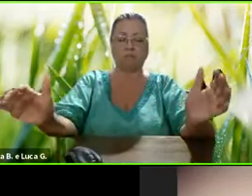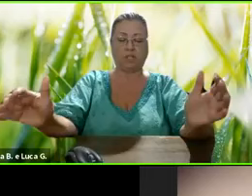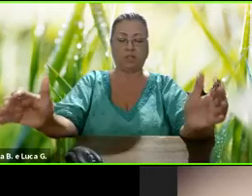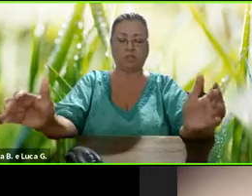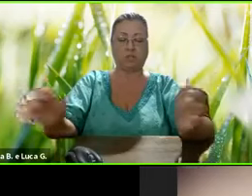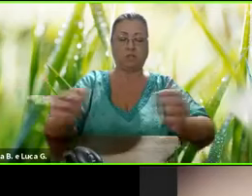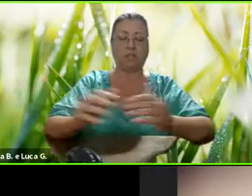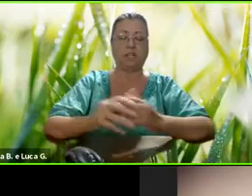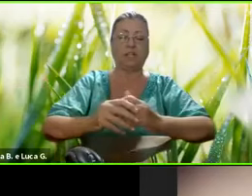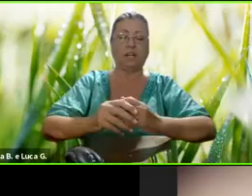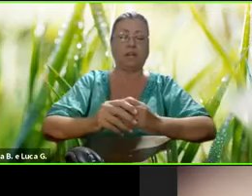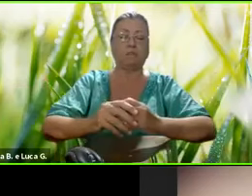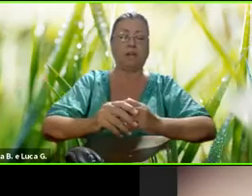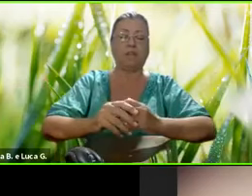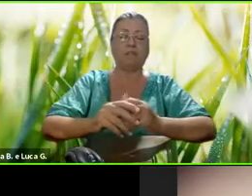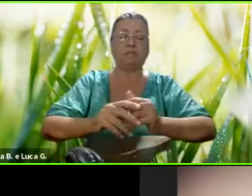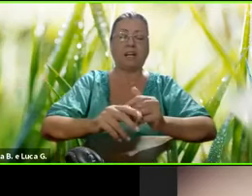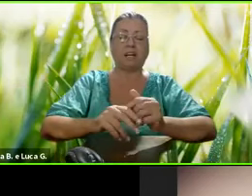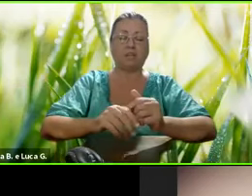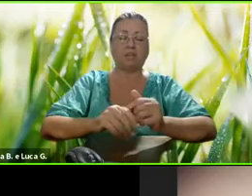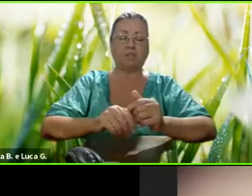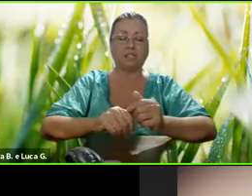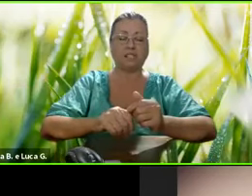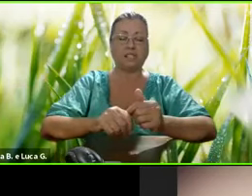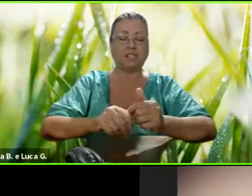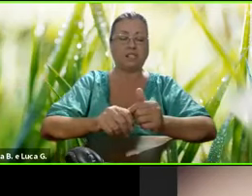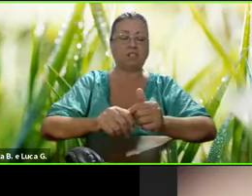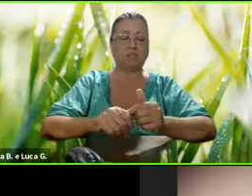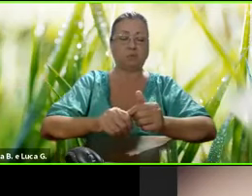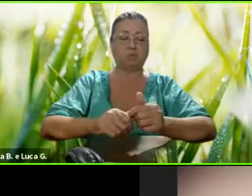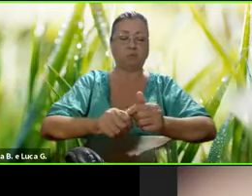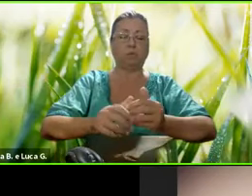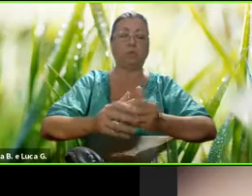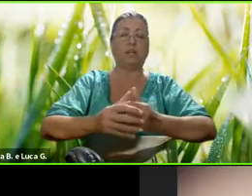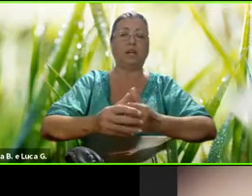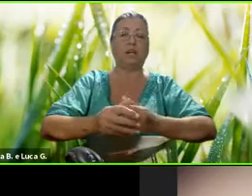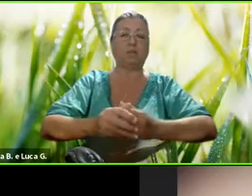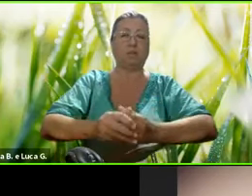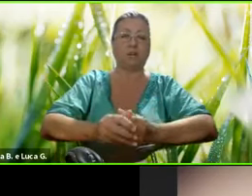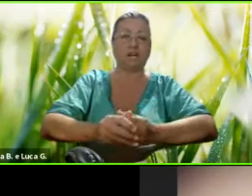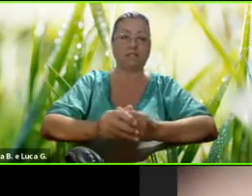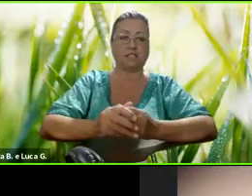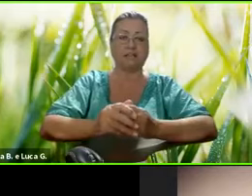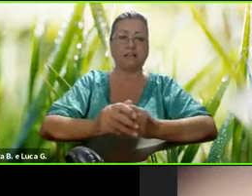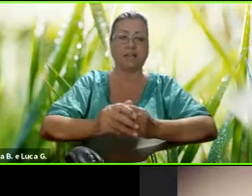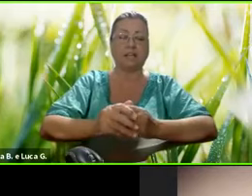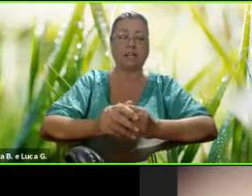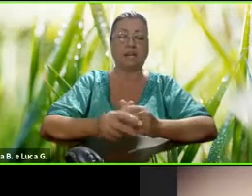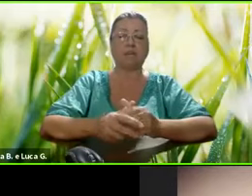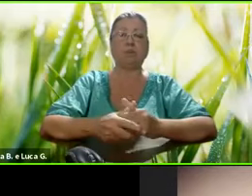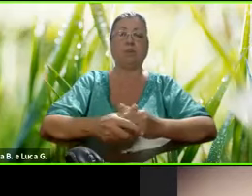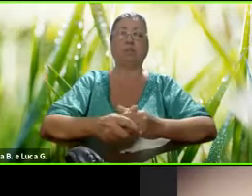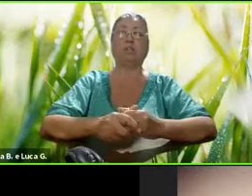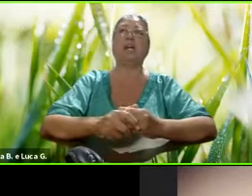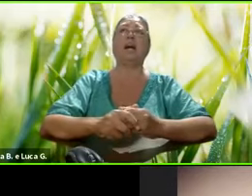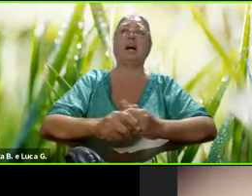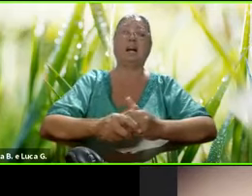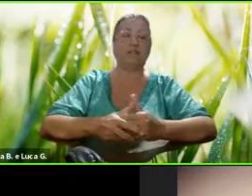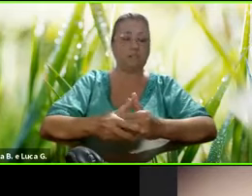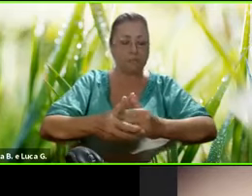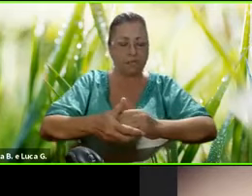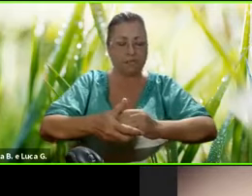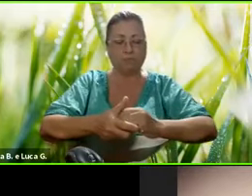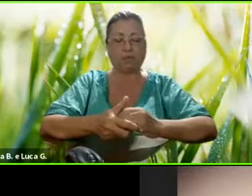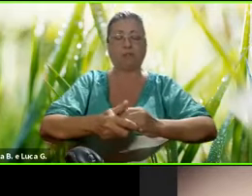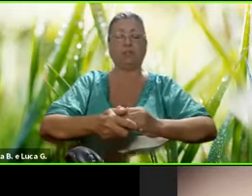alone di protezione per evitare qualsiasi disturbo nelle loro case. Chiediamo inoltre